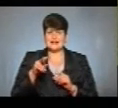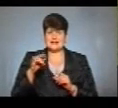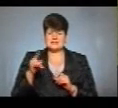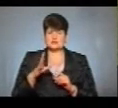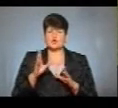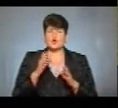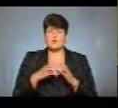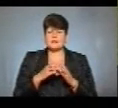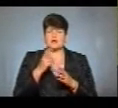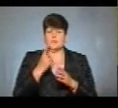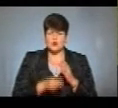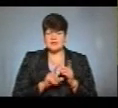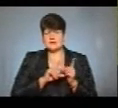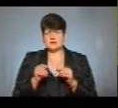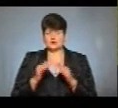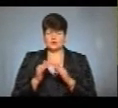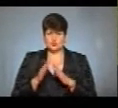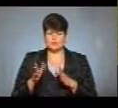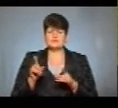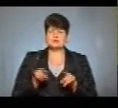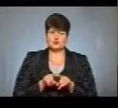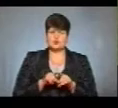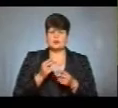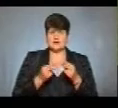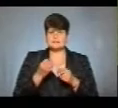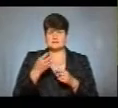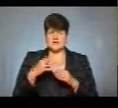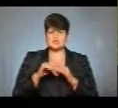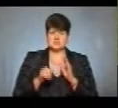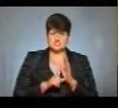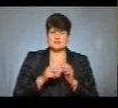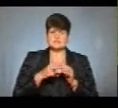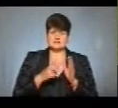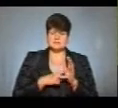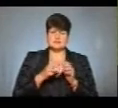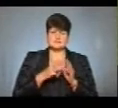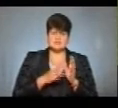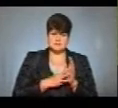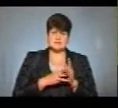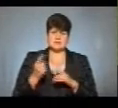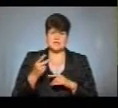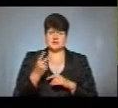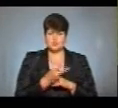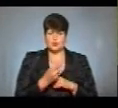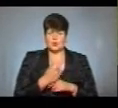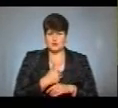йде додому або вилетіла із того все. Тут все одно грають за 15-16, 17-18, за перше, друге. Хотіло все, як ми грали